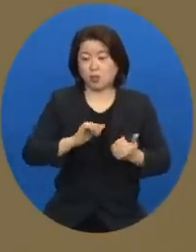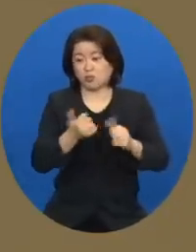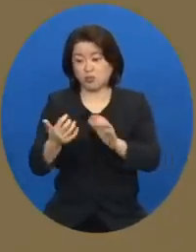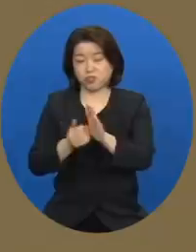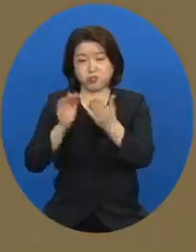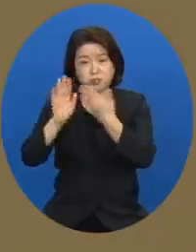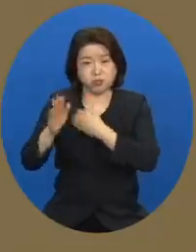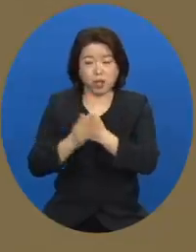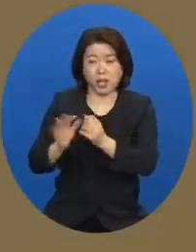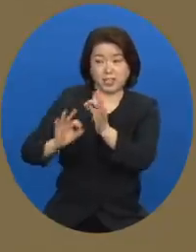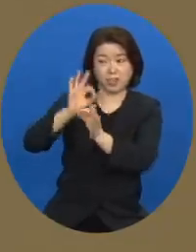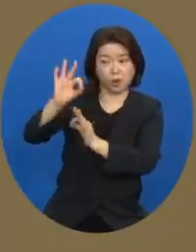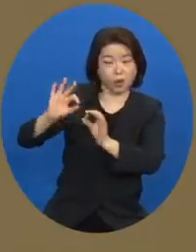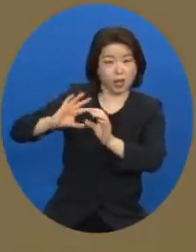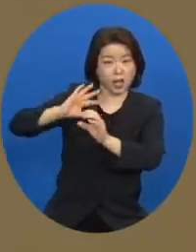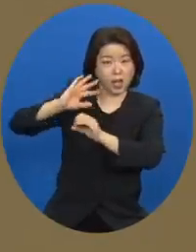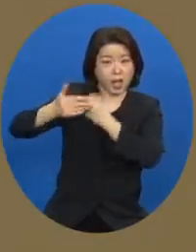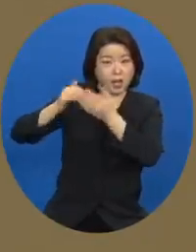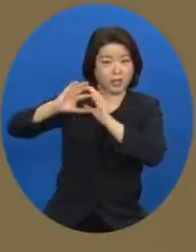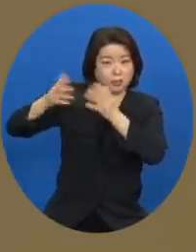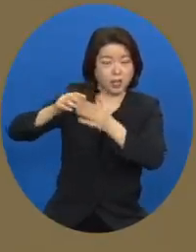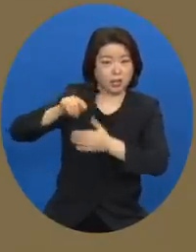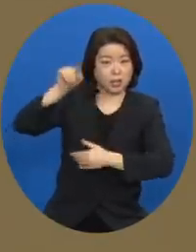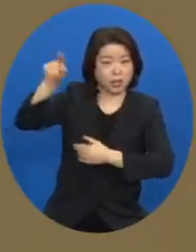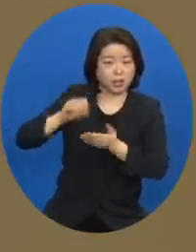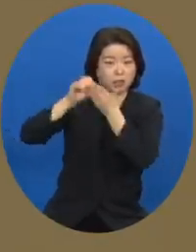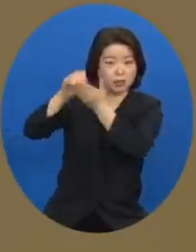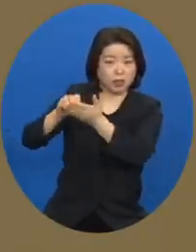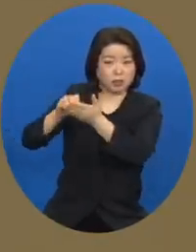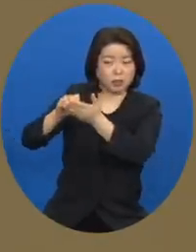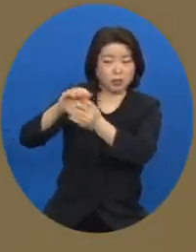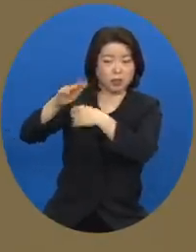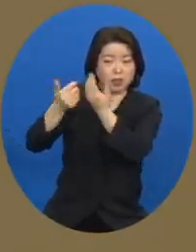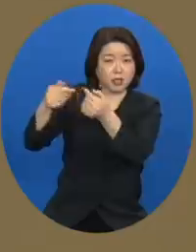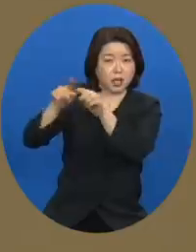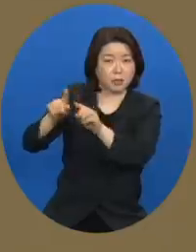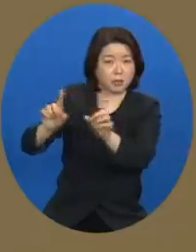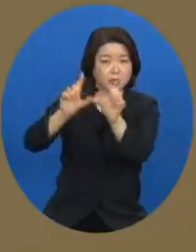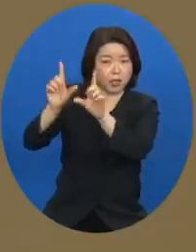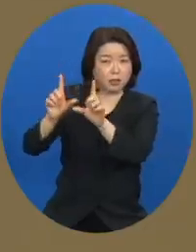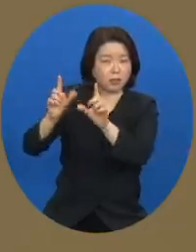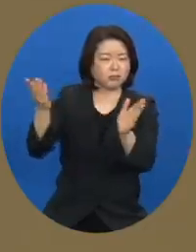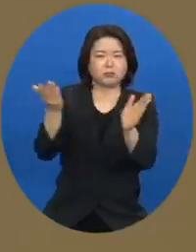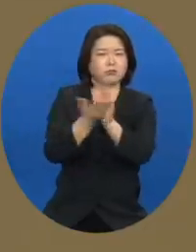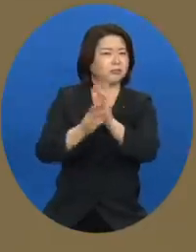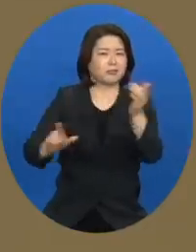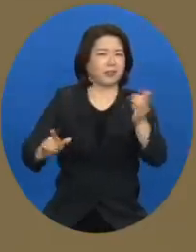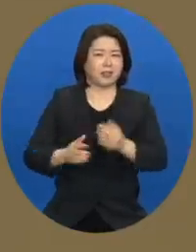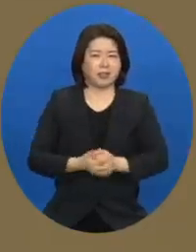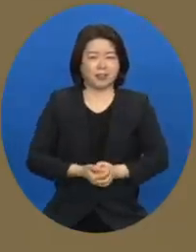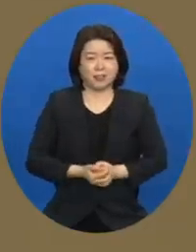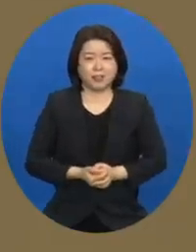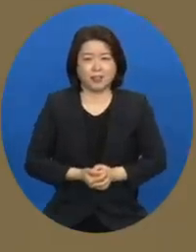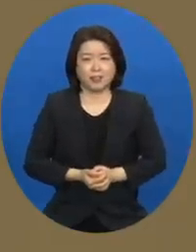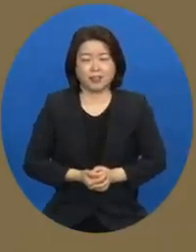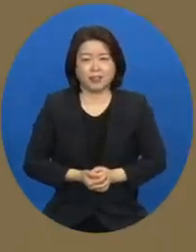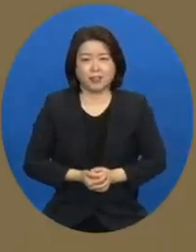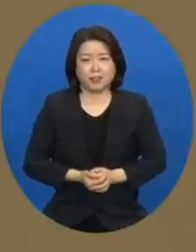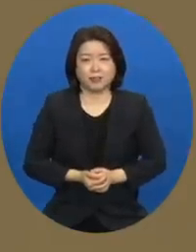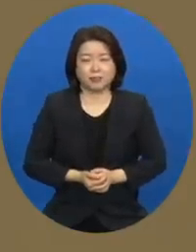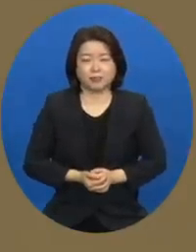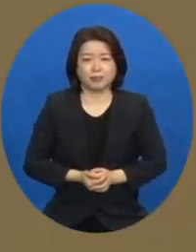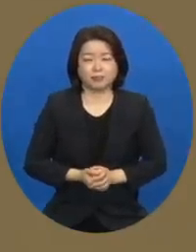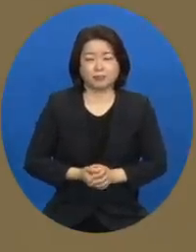다음에는 영원한 하나님의 나라에서 하나님과 함께 사는 것은 전혀 맞지 않는 일이라는 것.